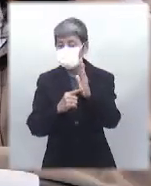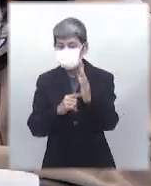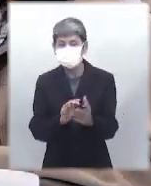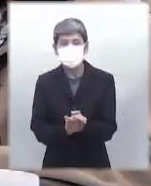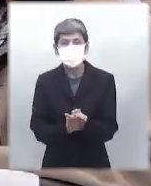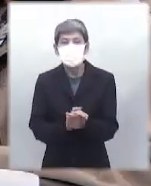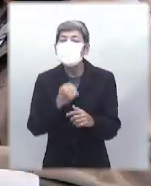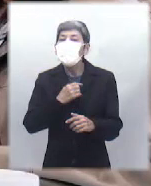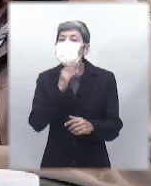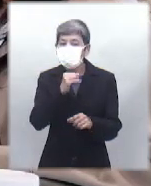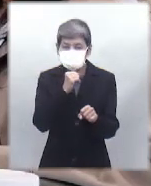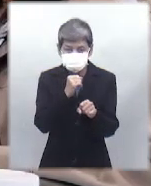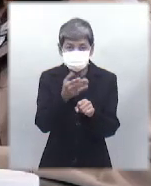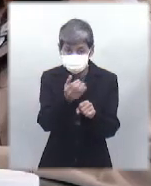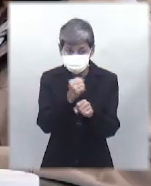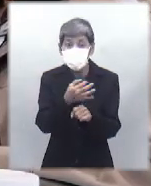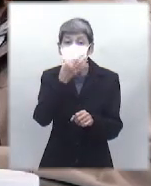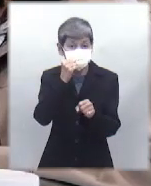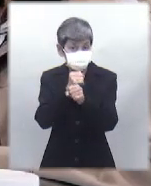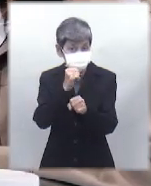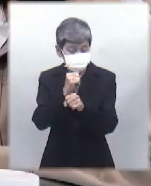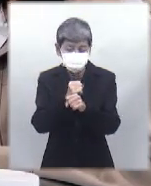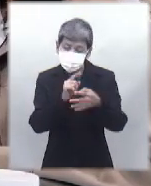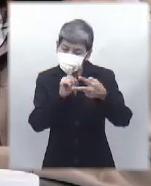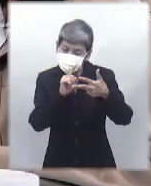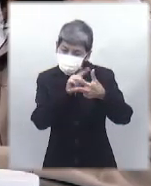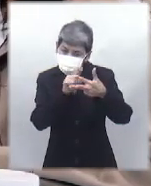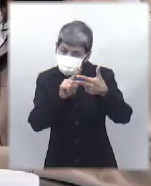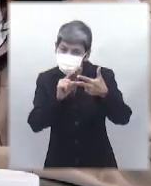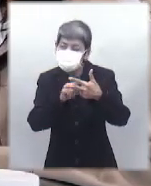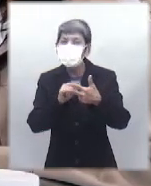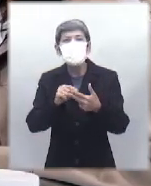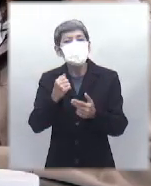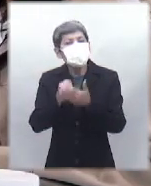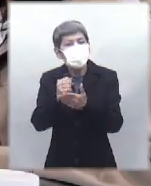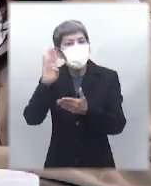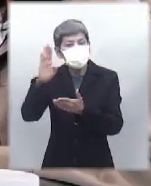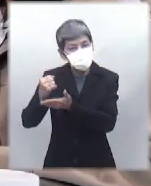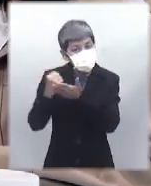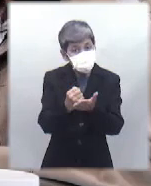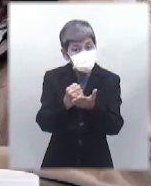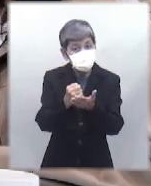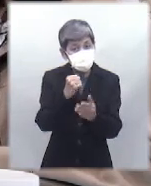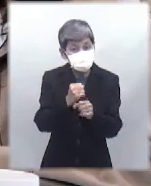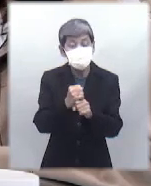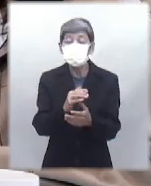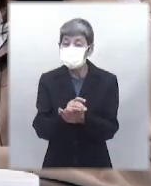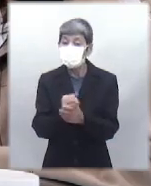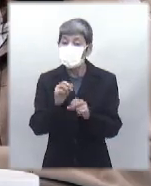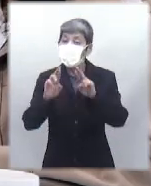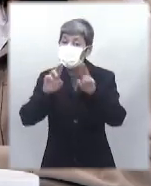คุณศึกษาเช่นมาตราสามารถการจ้างงานอ่าที่ว่าสามารถที่บริษัทมาสนับสนุนให้คุณเปิด